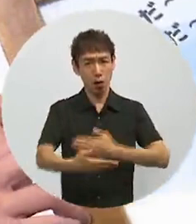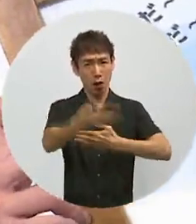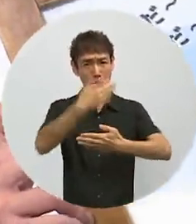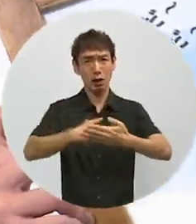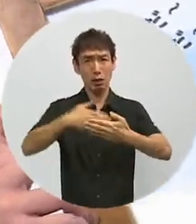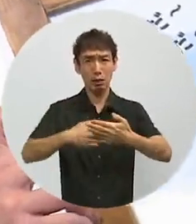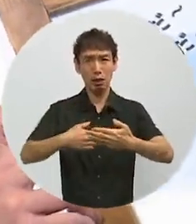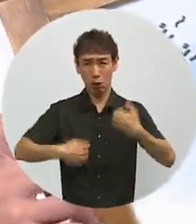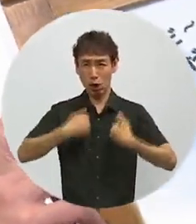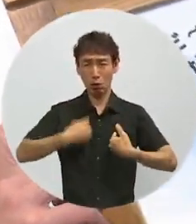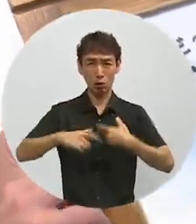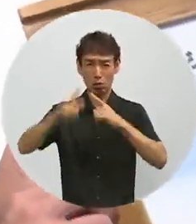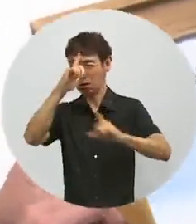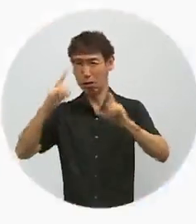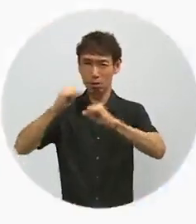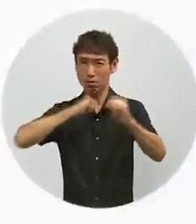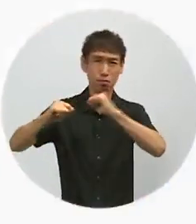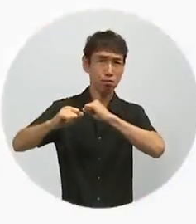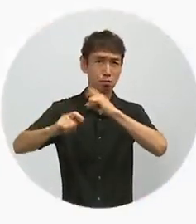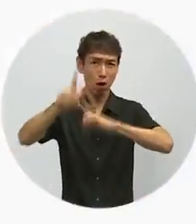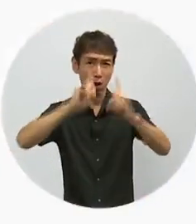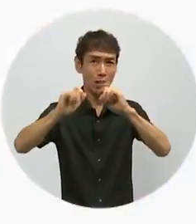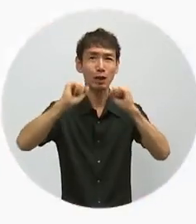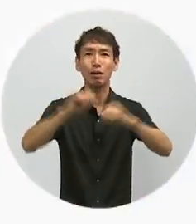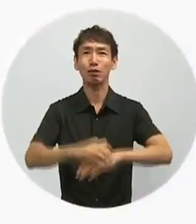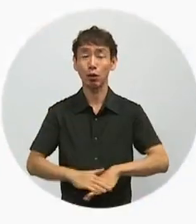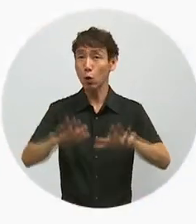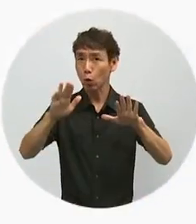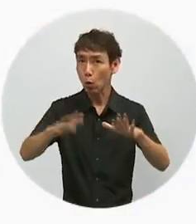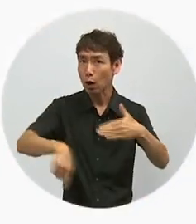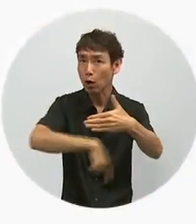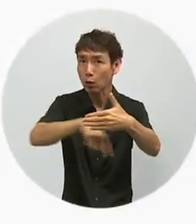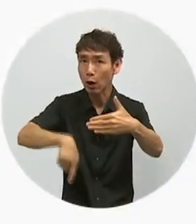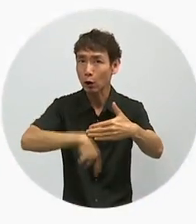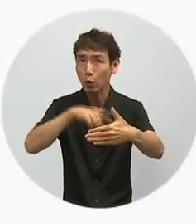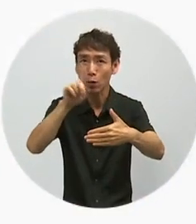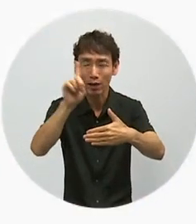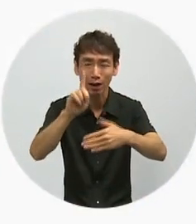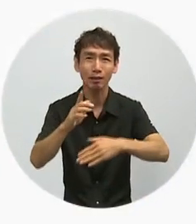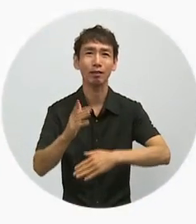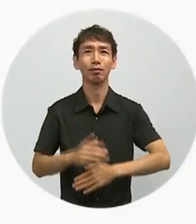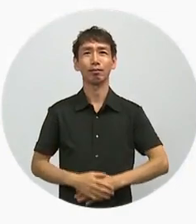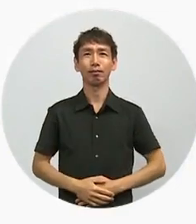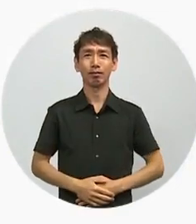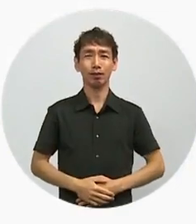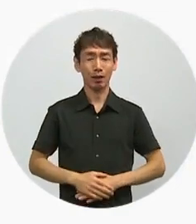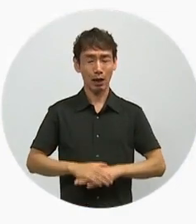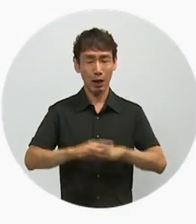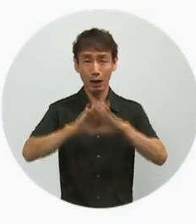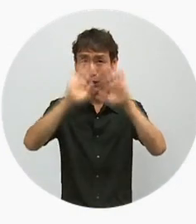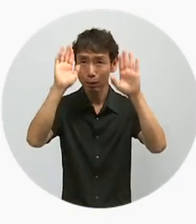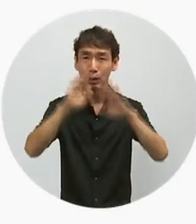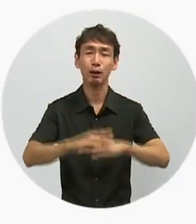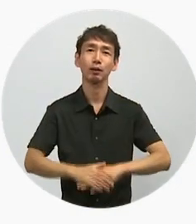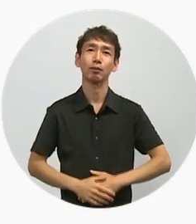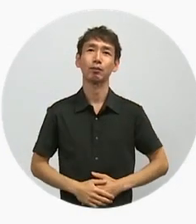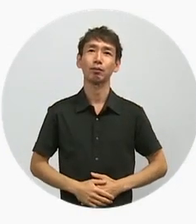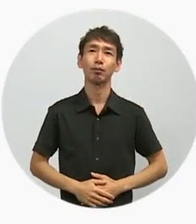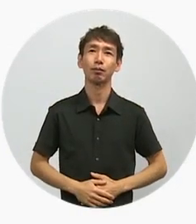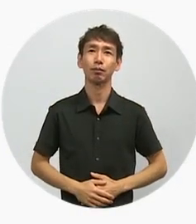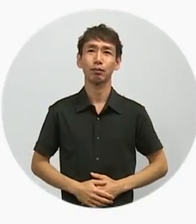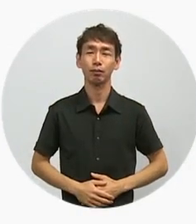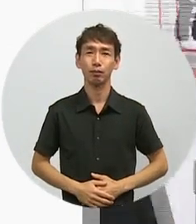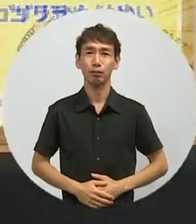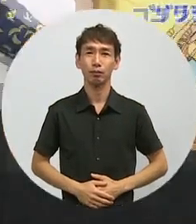ます。それでは早速今回の紙芝居を見せてもらいましょう。始まり始まり。